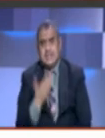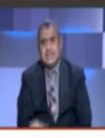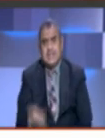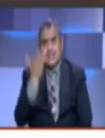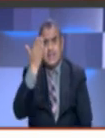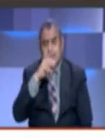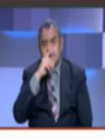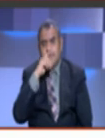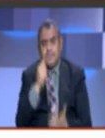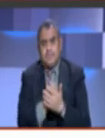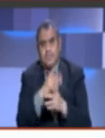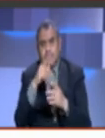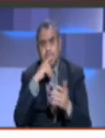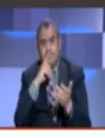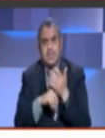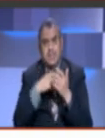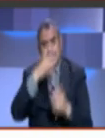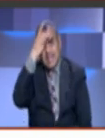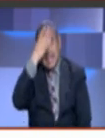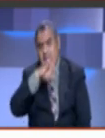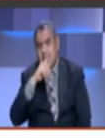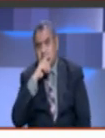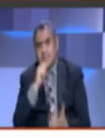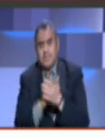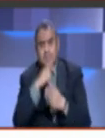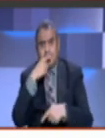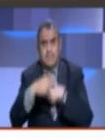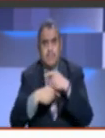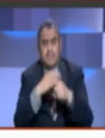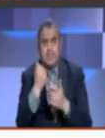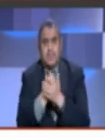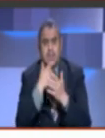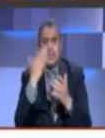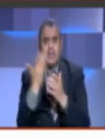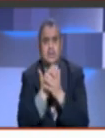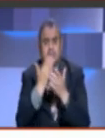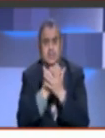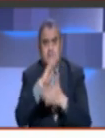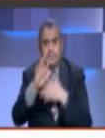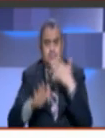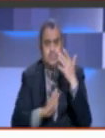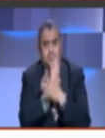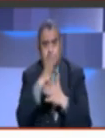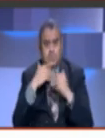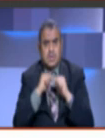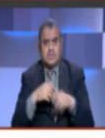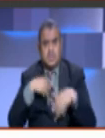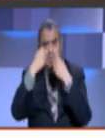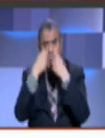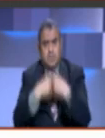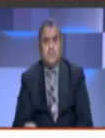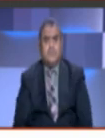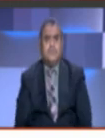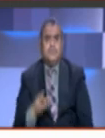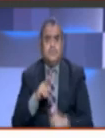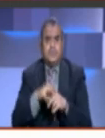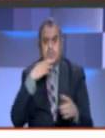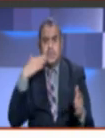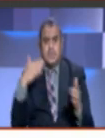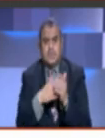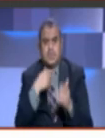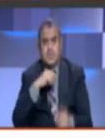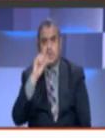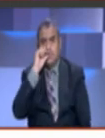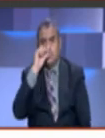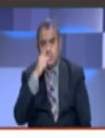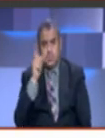من لديهم امراض مزمنه، ممكن دوت يسبب مشكله صحيه كبيره جدا. اخيرا يا دكتور لو تسمح لي، لو